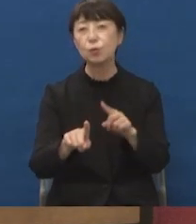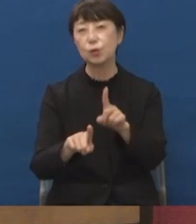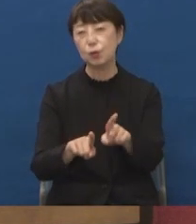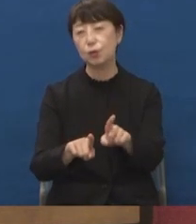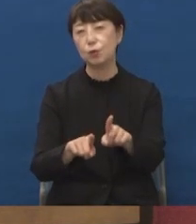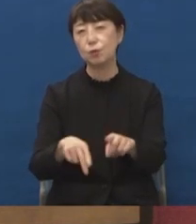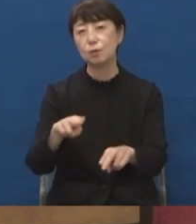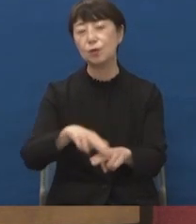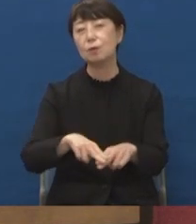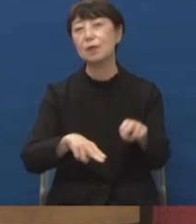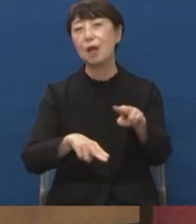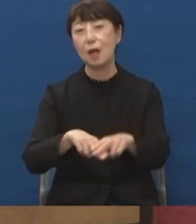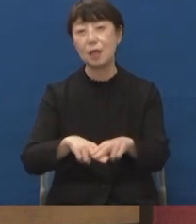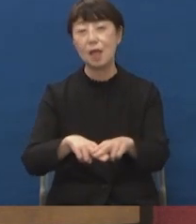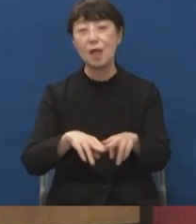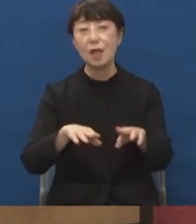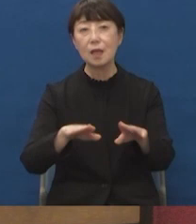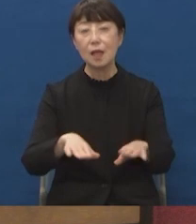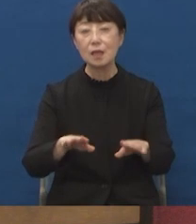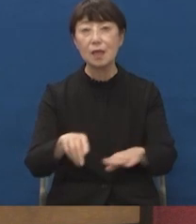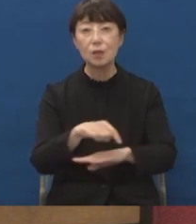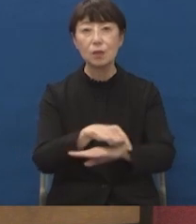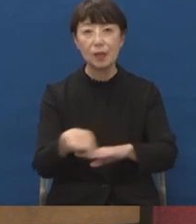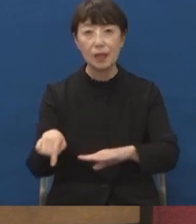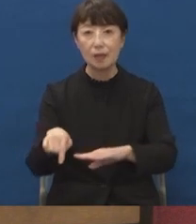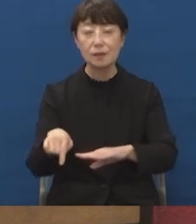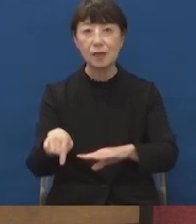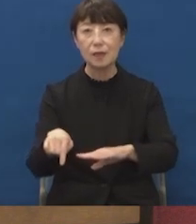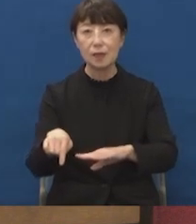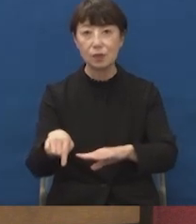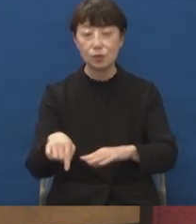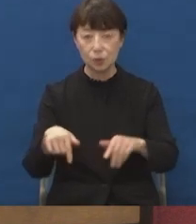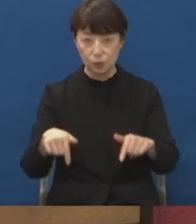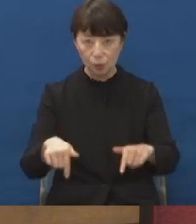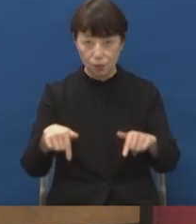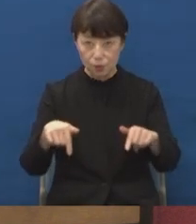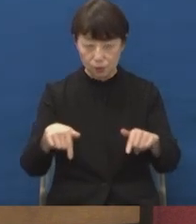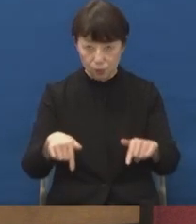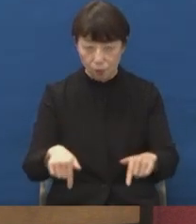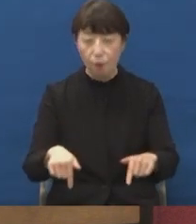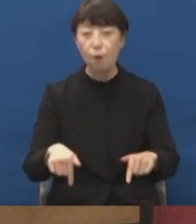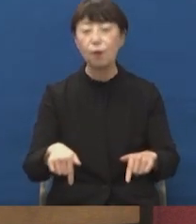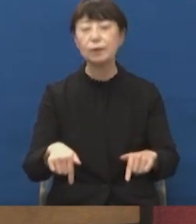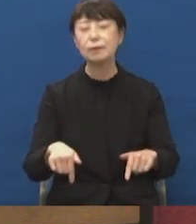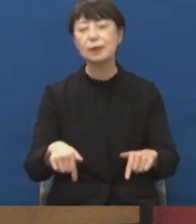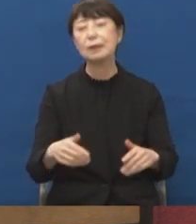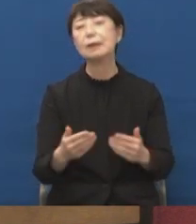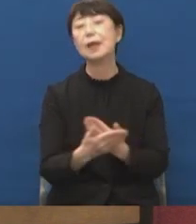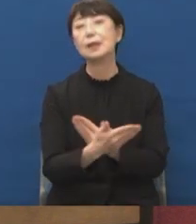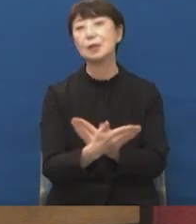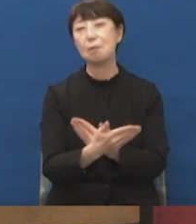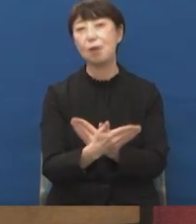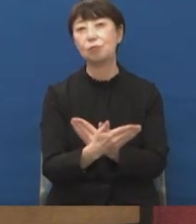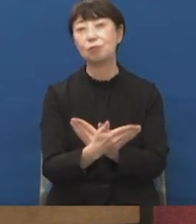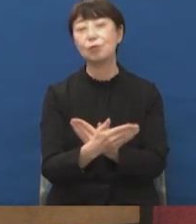は現在の計画されている京都の地下ルートになってしまうのではないかという、非常に強い危惧を持っ